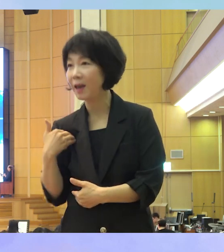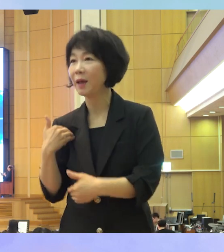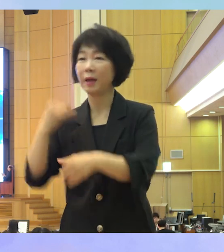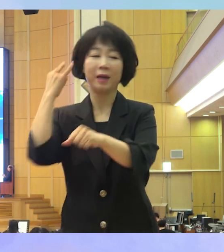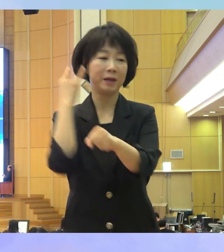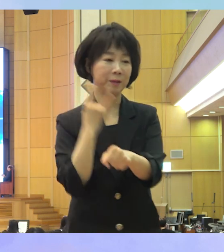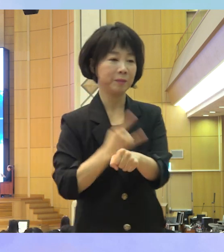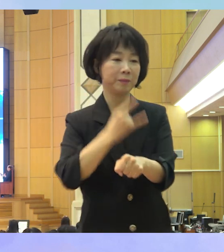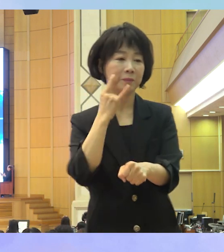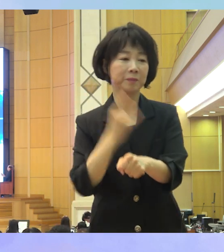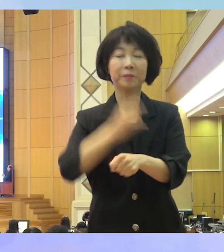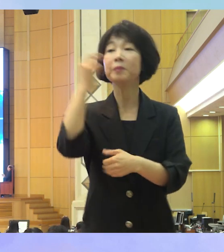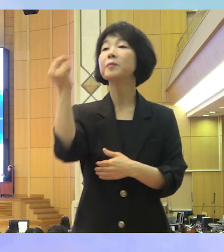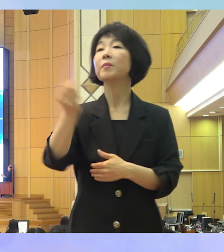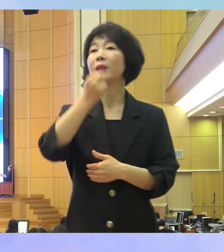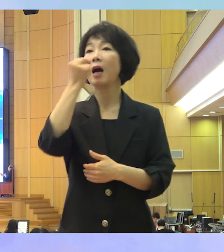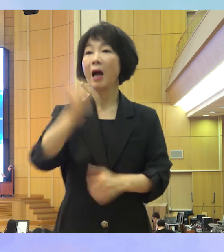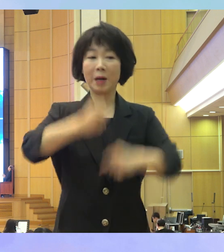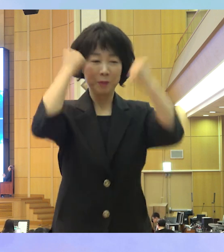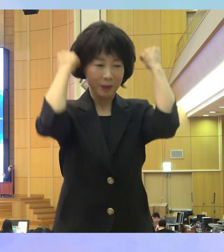가득해.